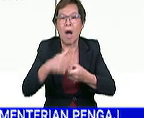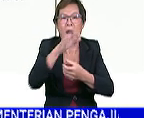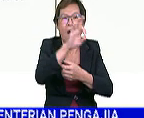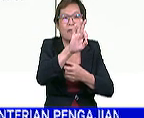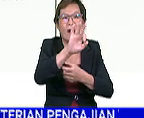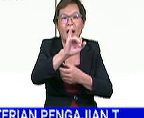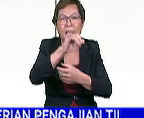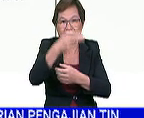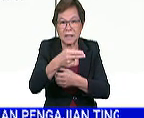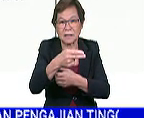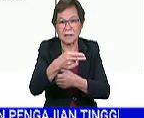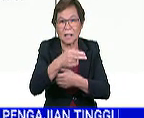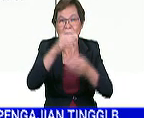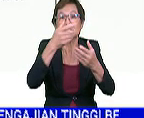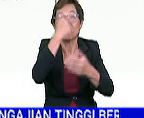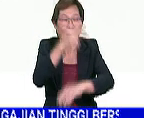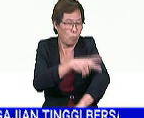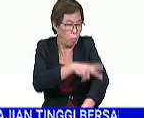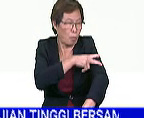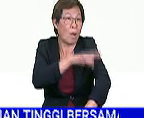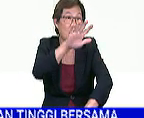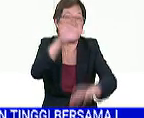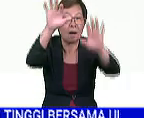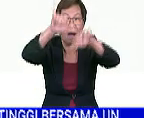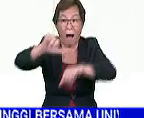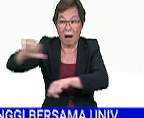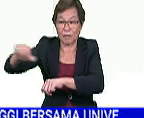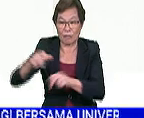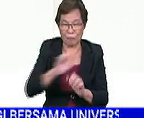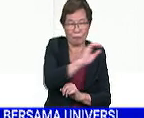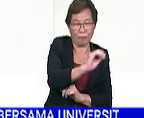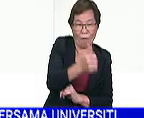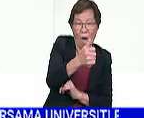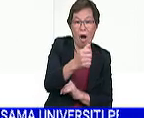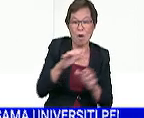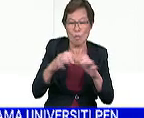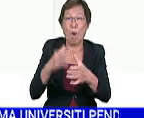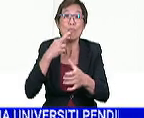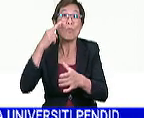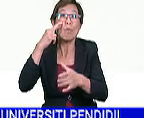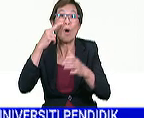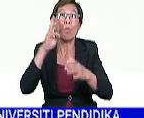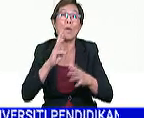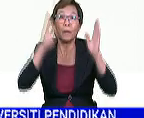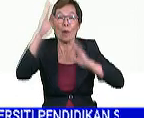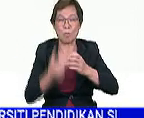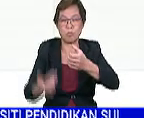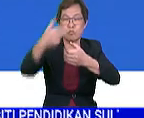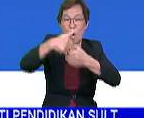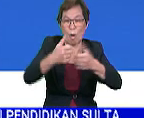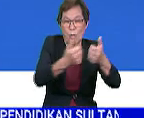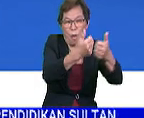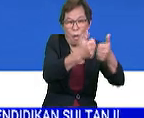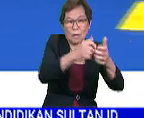Fih selepas berada di ranking kelima Asia ini kali pertama skuad remaja wanita negara berpeluang beraksi di kejohanan